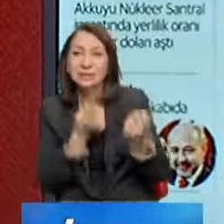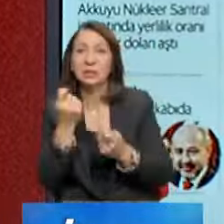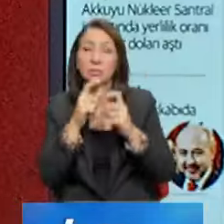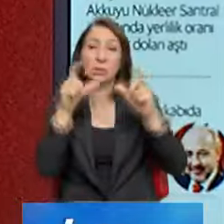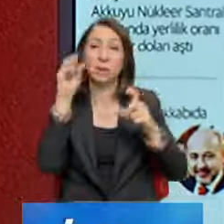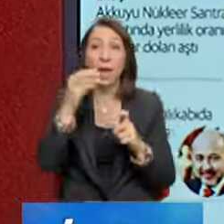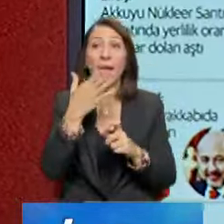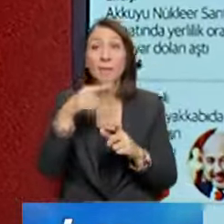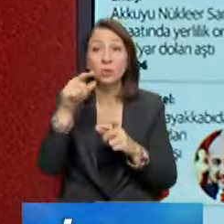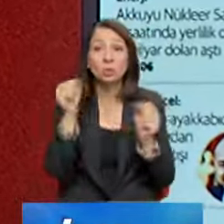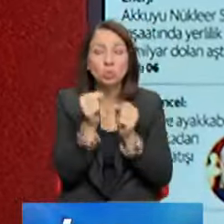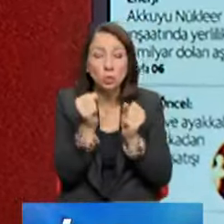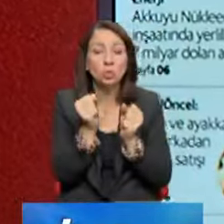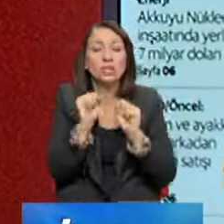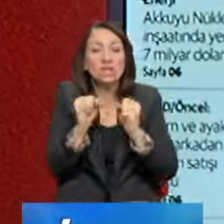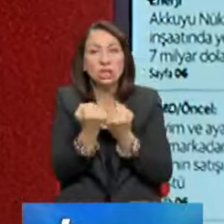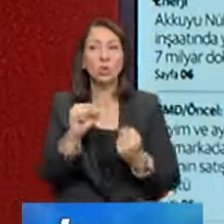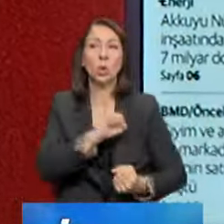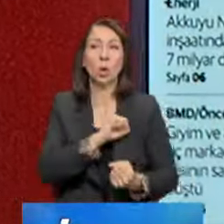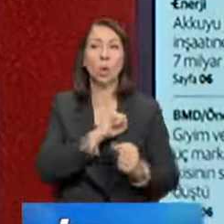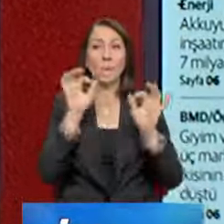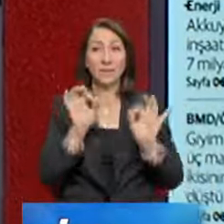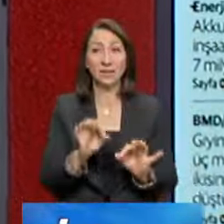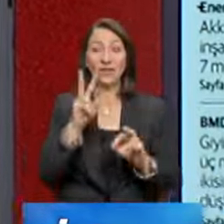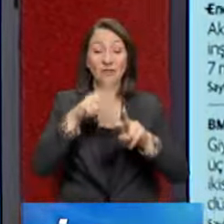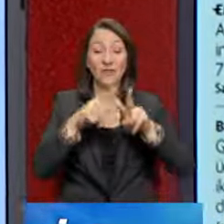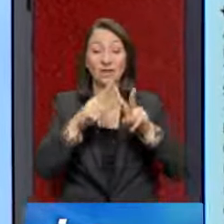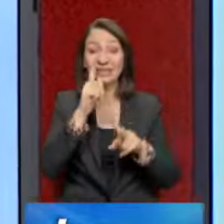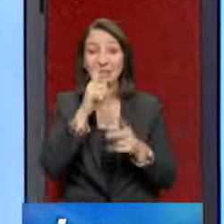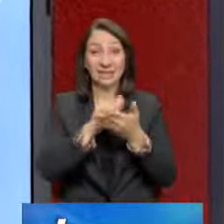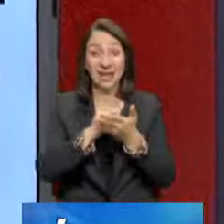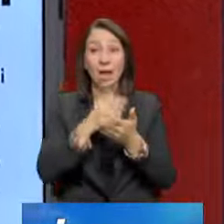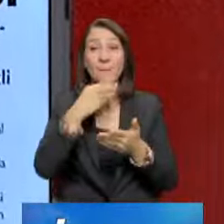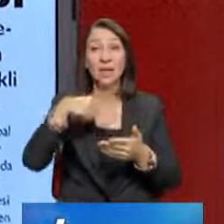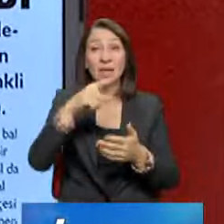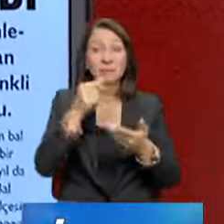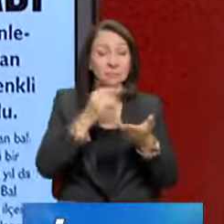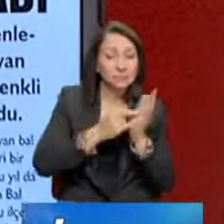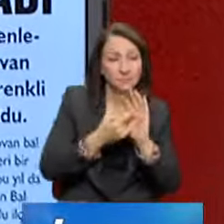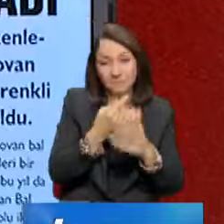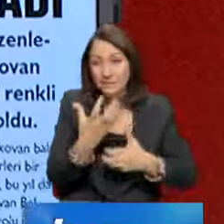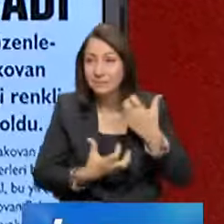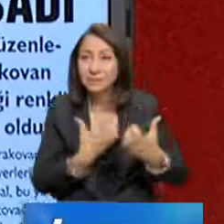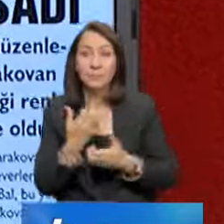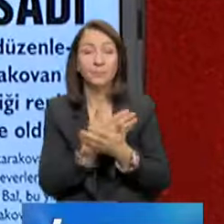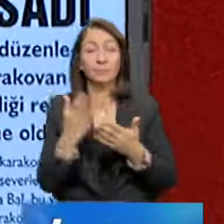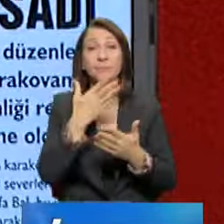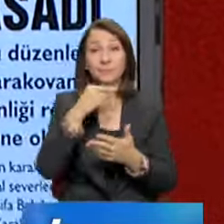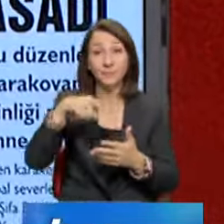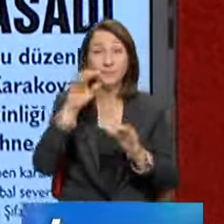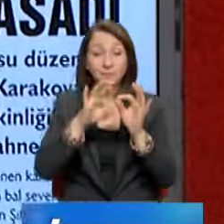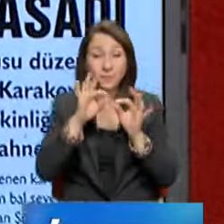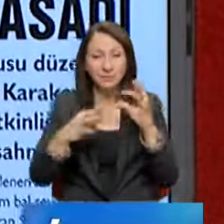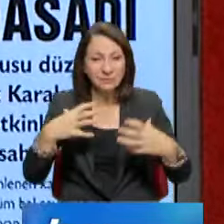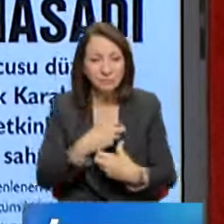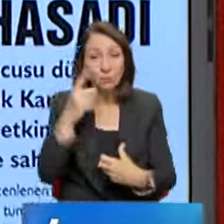taşımış. Emeklileri soğuk ve kış korkusu sardı diyor Van Sesi gazetesi. Emeklilerin geçim mücadelesi sürüyor. Emekliler ekonomik